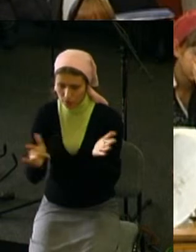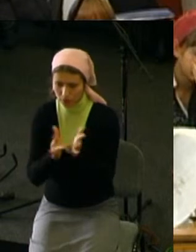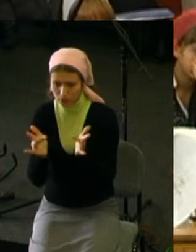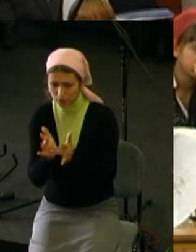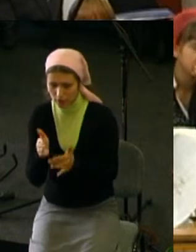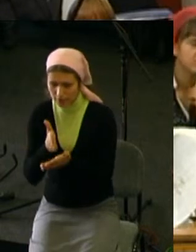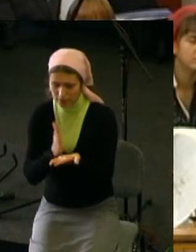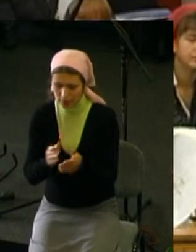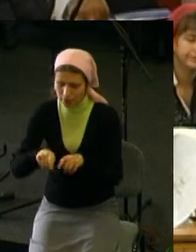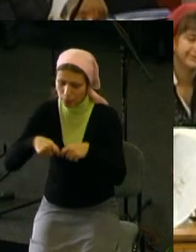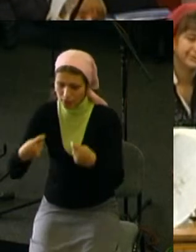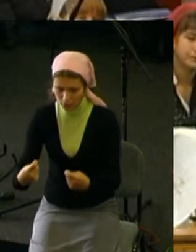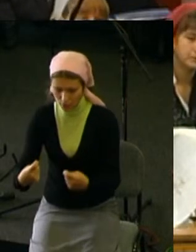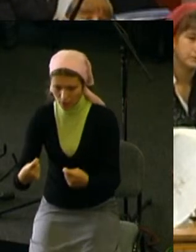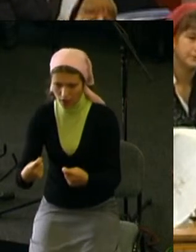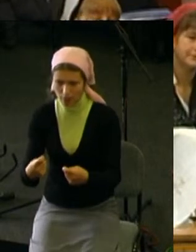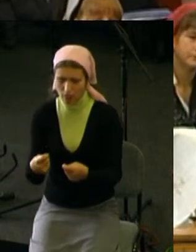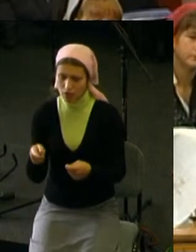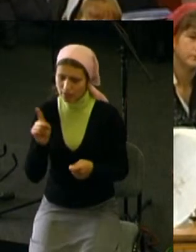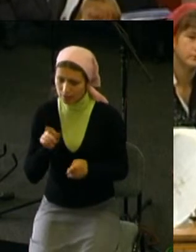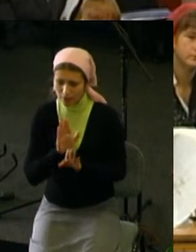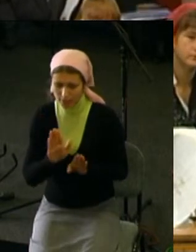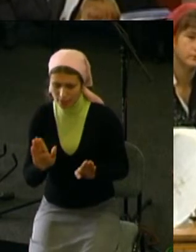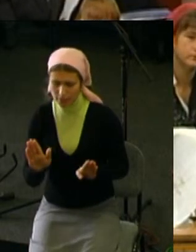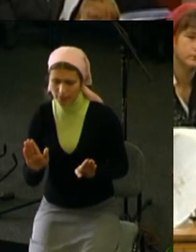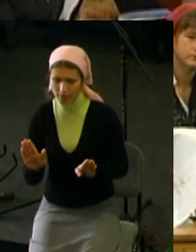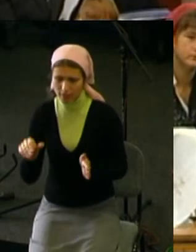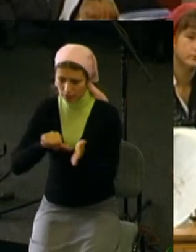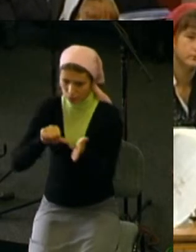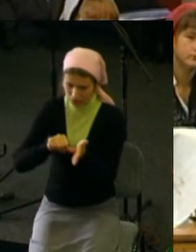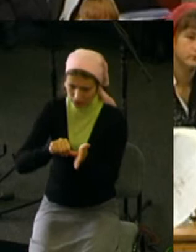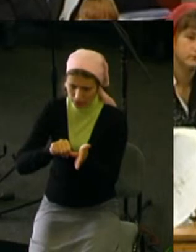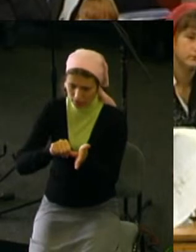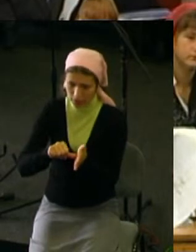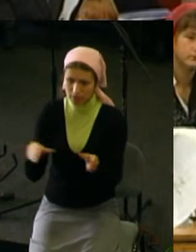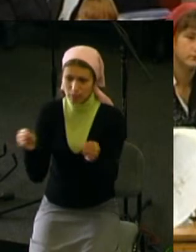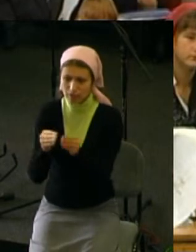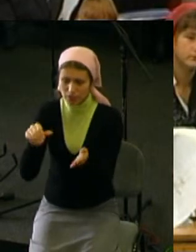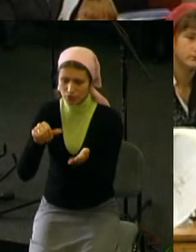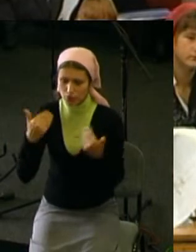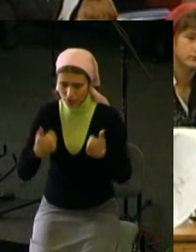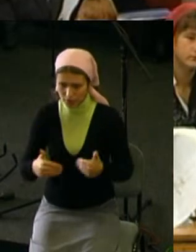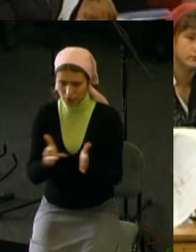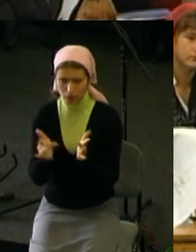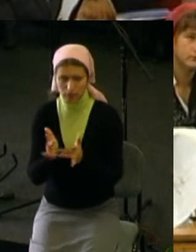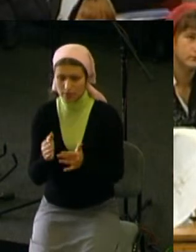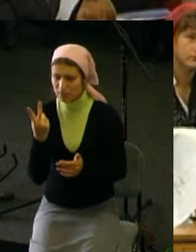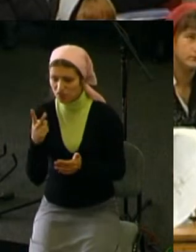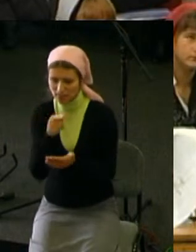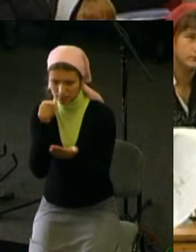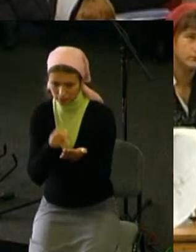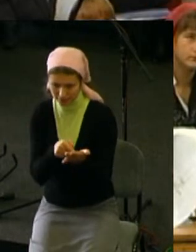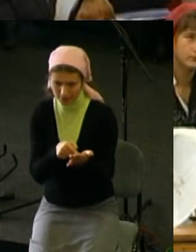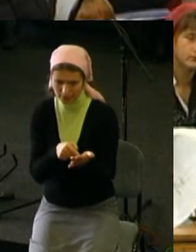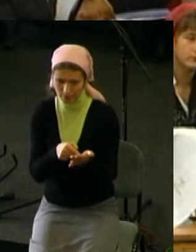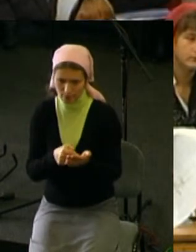Христовий хліб який перелом хіба не є спільність учні Христові два запитання